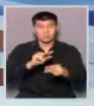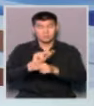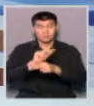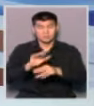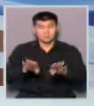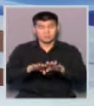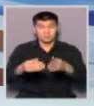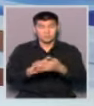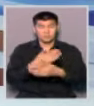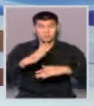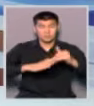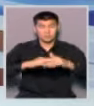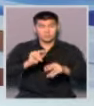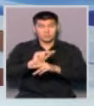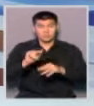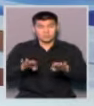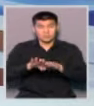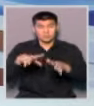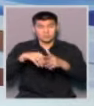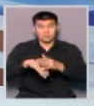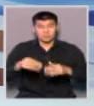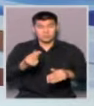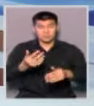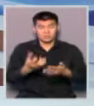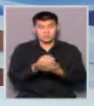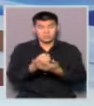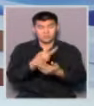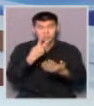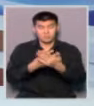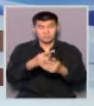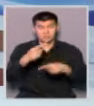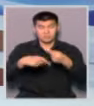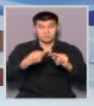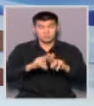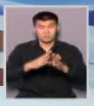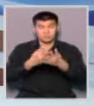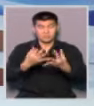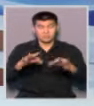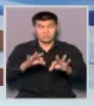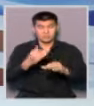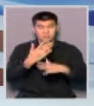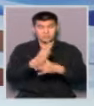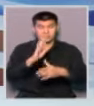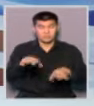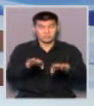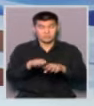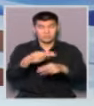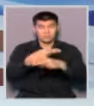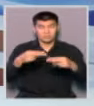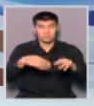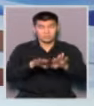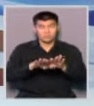баулу, жаңа мамандықтарды үйрету, қосымша табыс көздерімен таныстыру әрі қаржылай дербестікке жетуге көмектесу. Тақырыпты